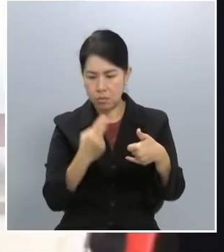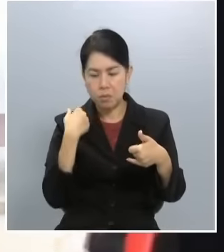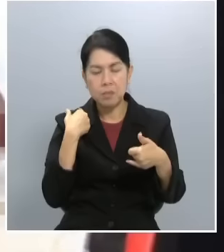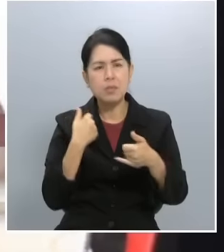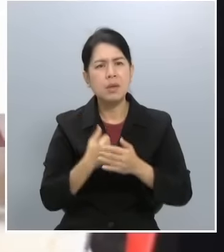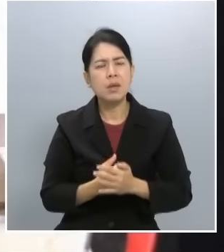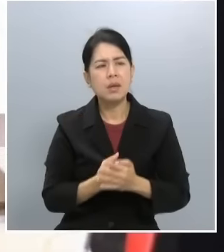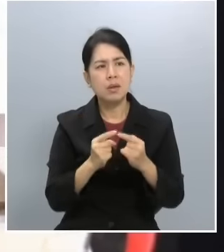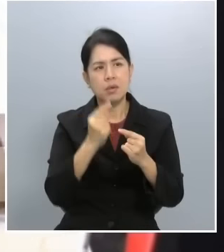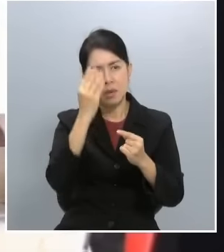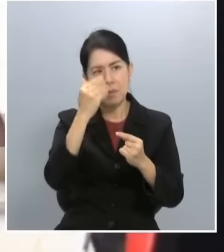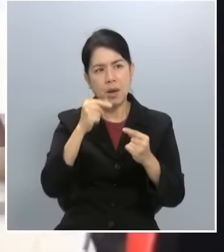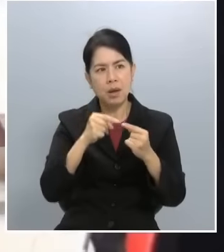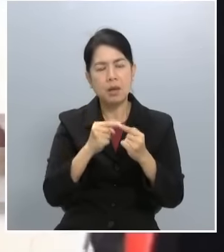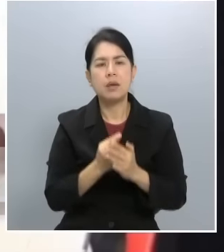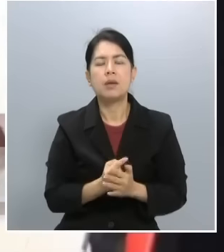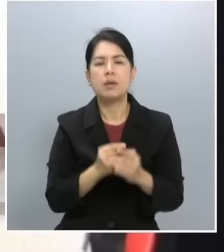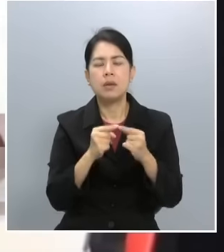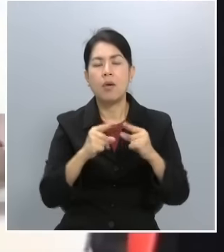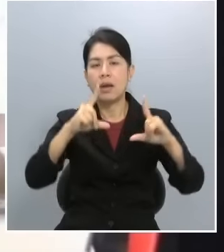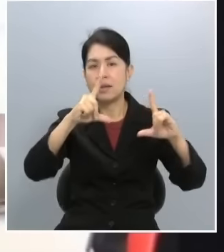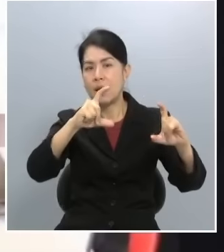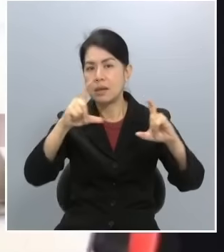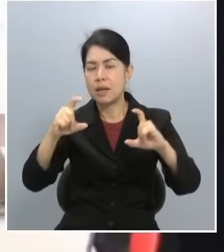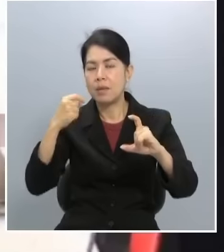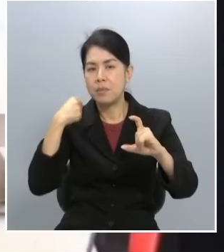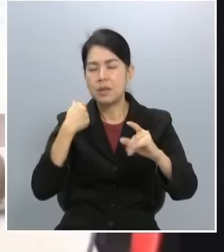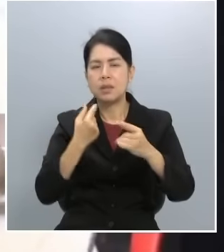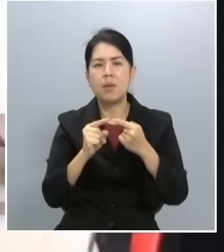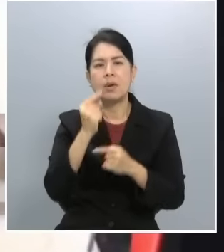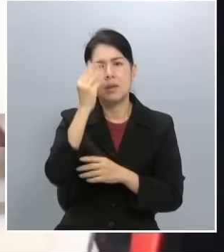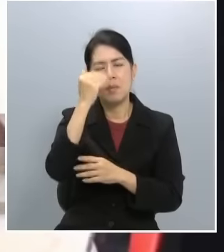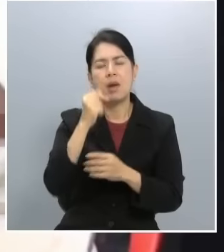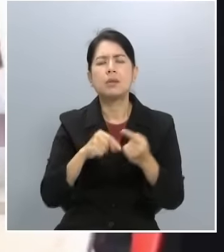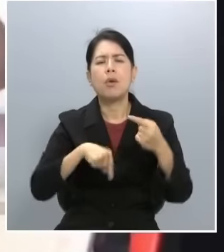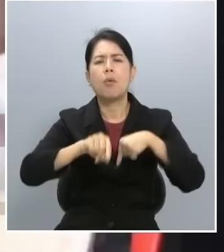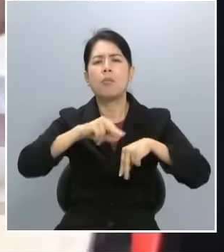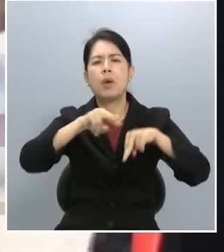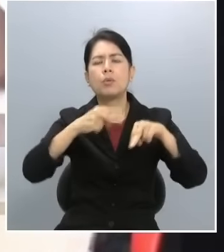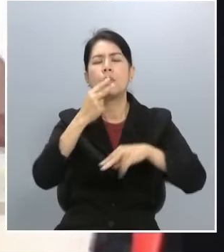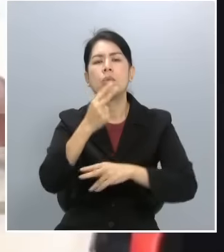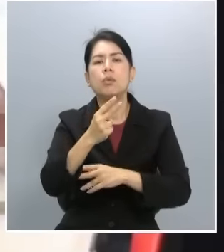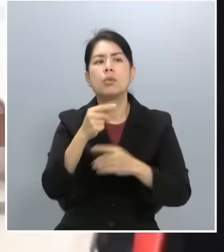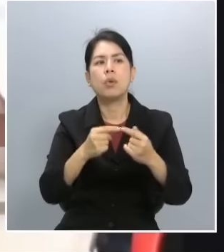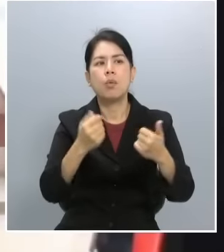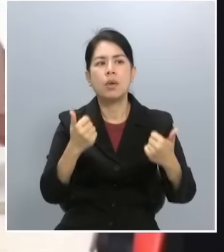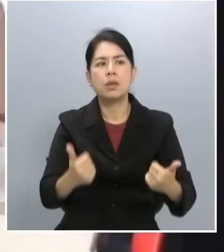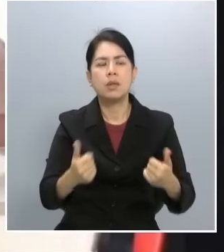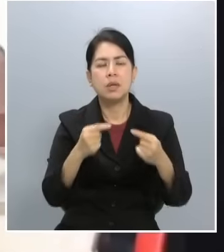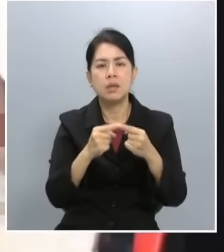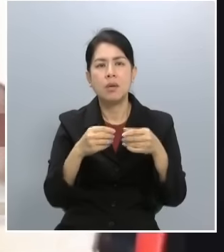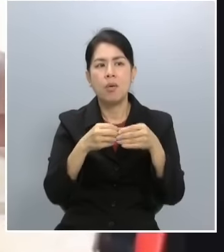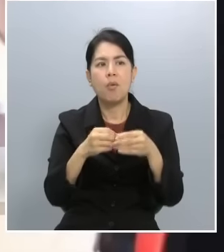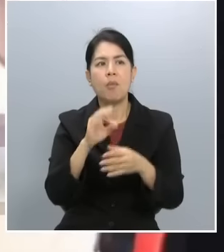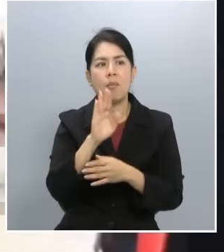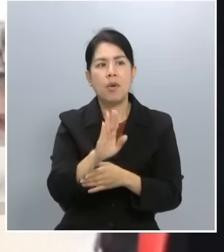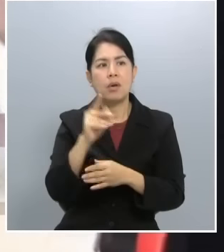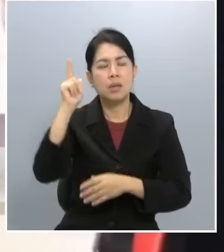ยอันนี้เขาอนุญาตเองให้ถ่ายรูปแต่ขอโทษนะครับไปตรวจสอบเลยครับคนหนีรอบตัวพักสินนั้นเนี่ยไม่มี